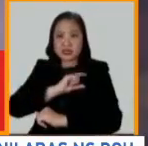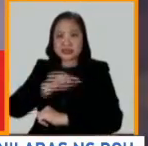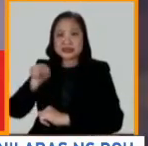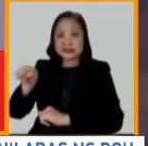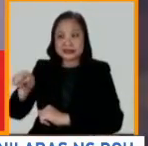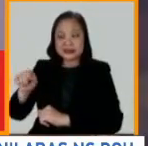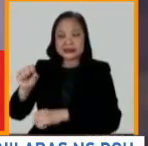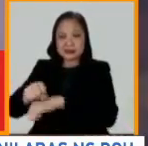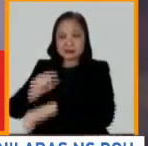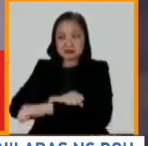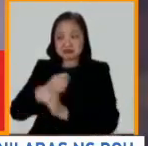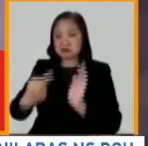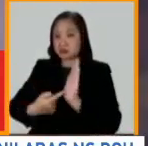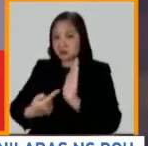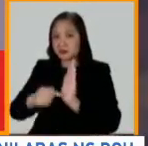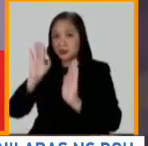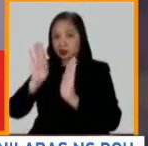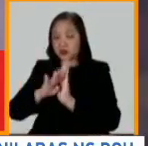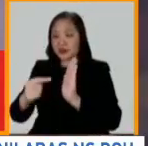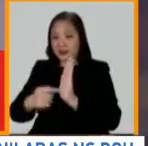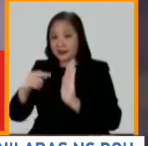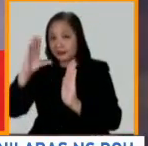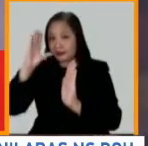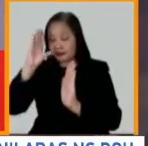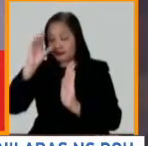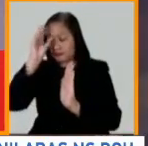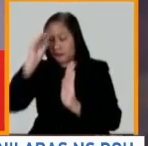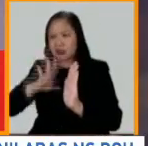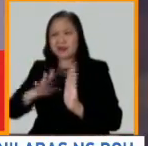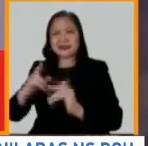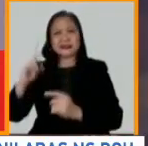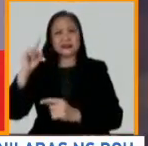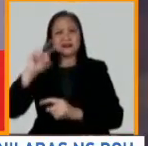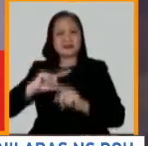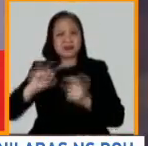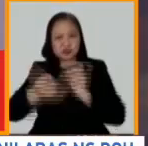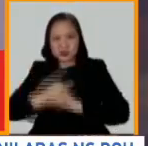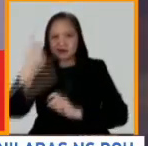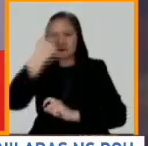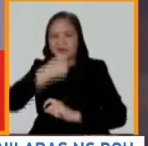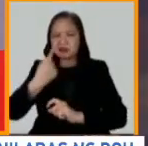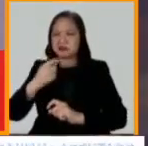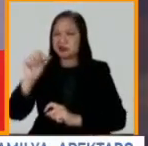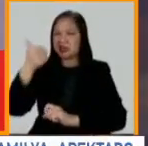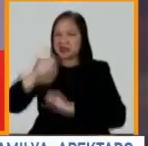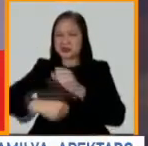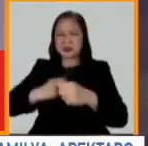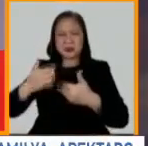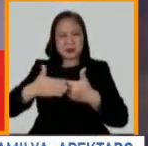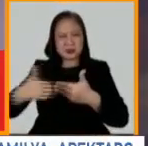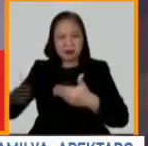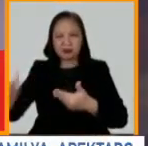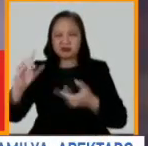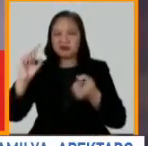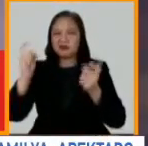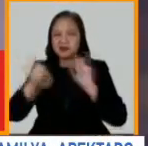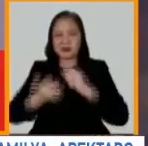Nung makonfirm nila na ito na, kasi iba ng mukha eh, 10 years, di ba? Iba ng mukha niya, malaki na siya ngayon,